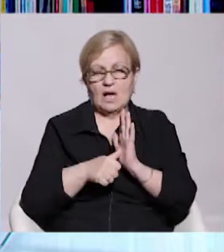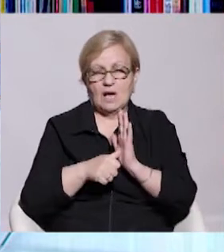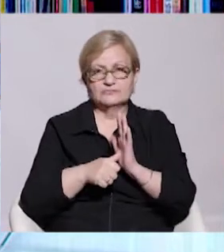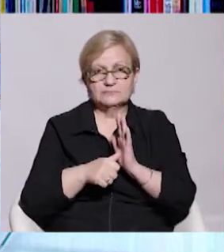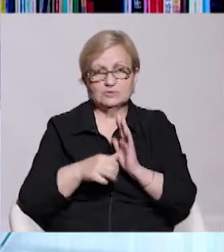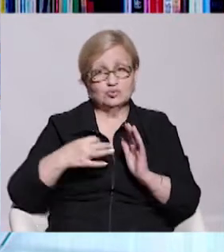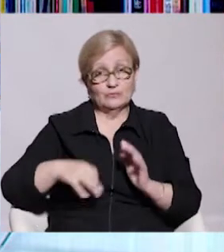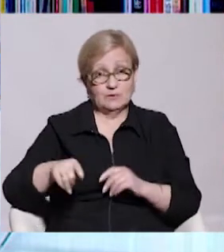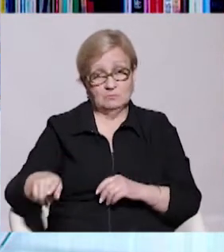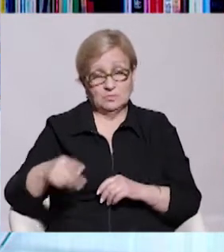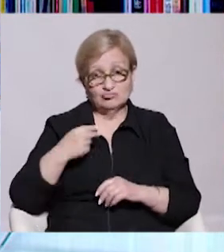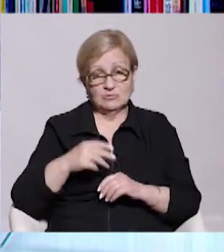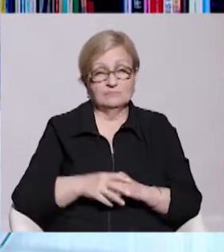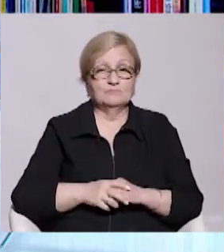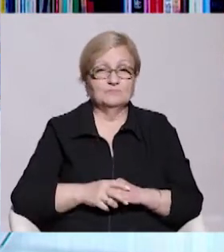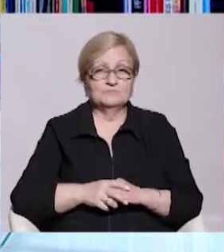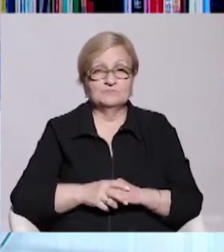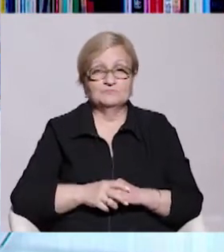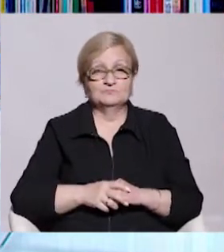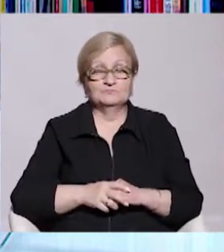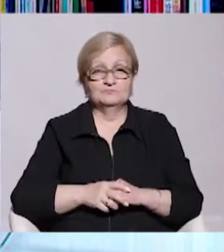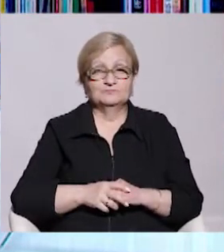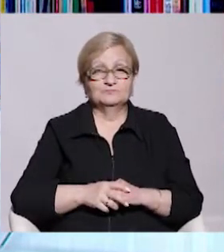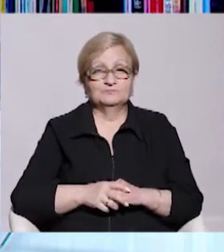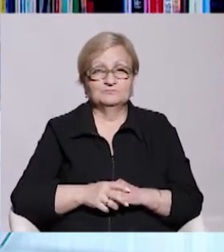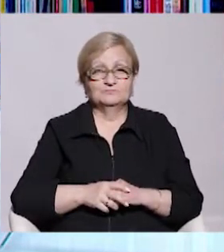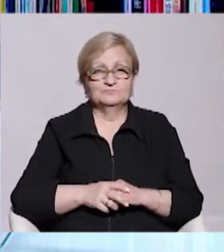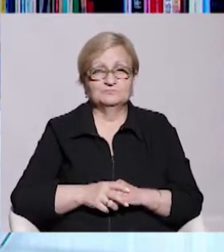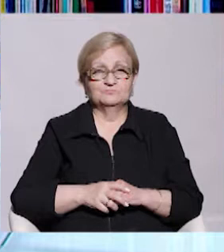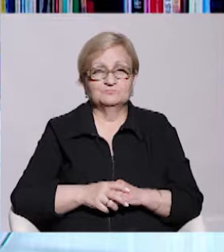კილოგრამი. ახლა